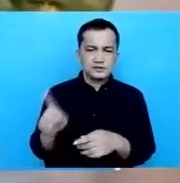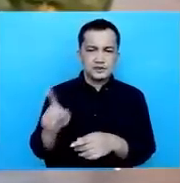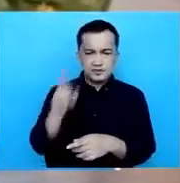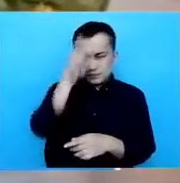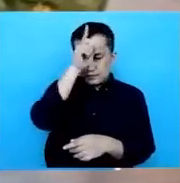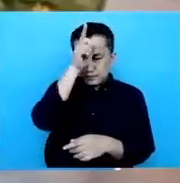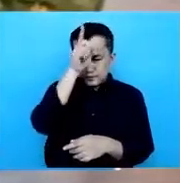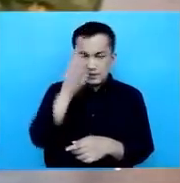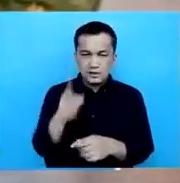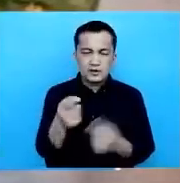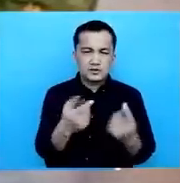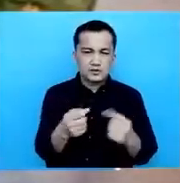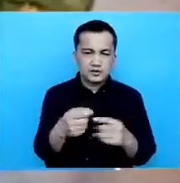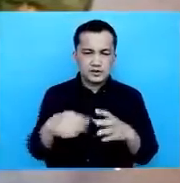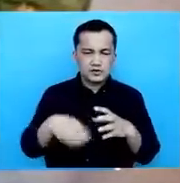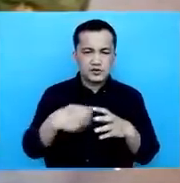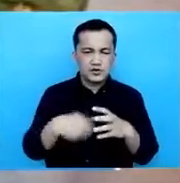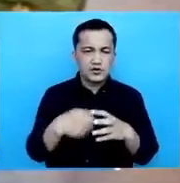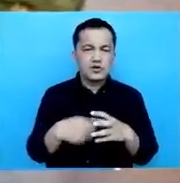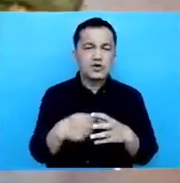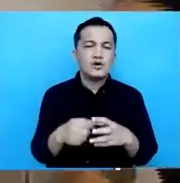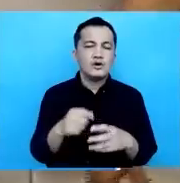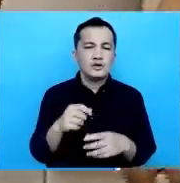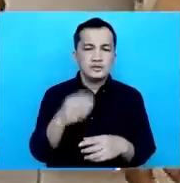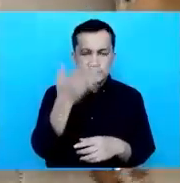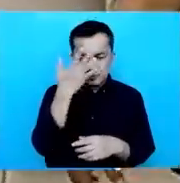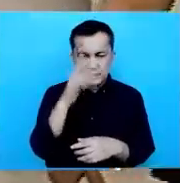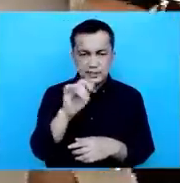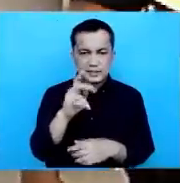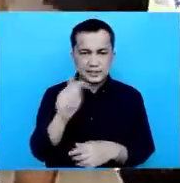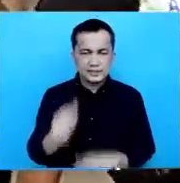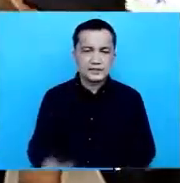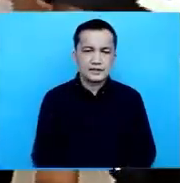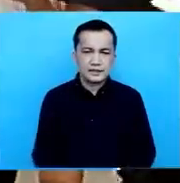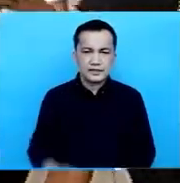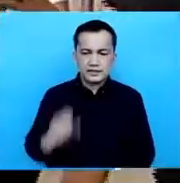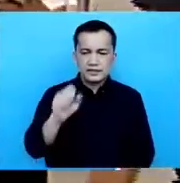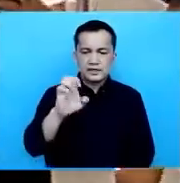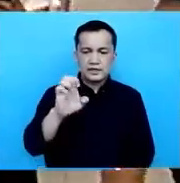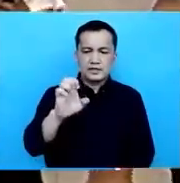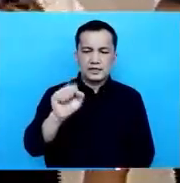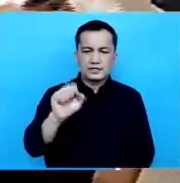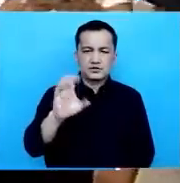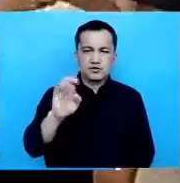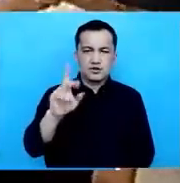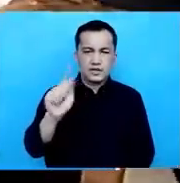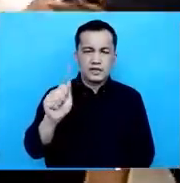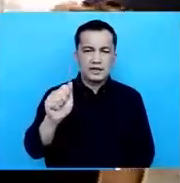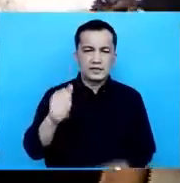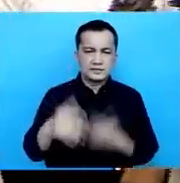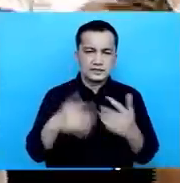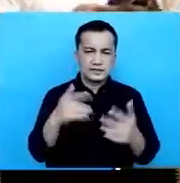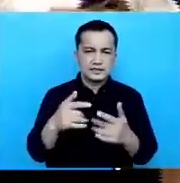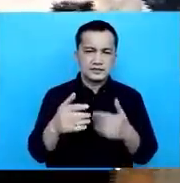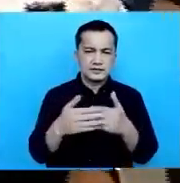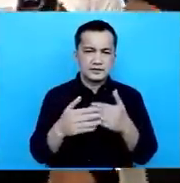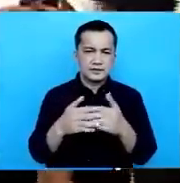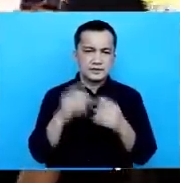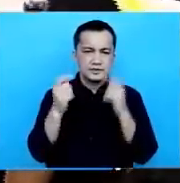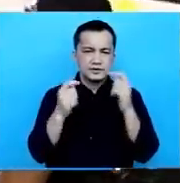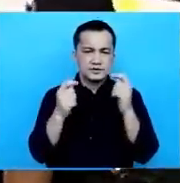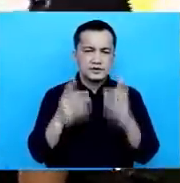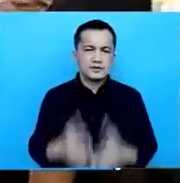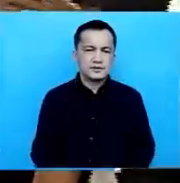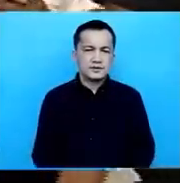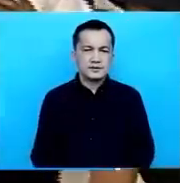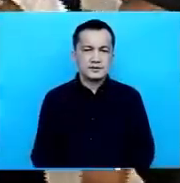ng aktwal na draw sa Smart Araneta Coliseum. Si Scola, excited na para sa papalapit na torneo. I'm excited to